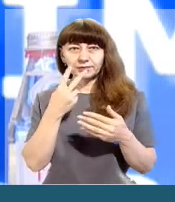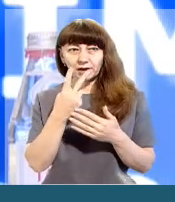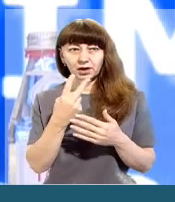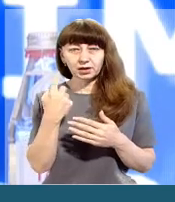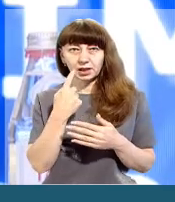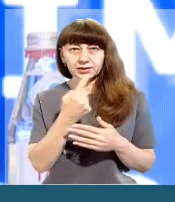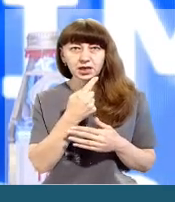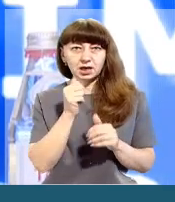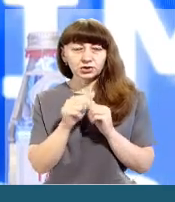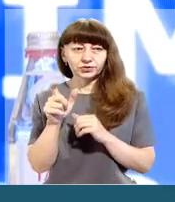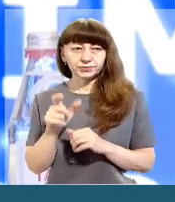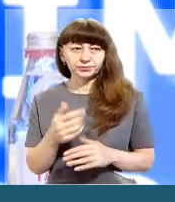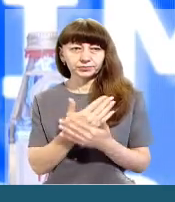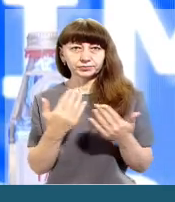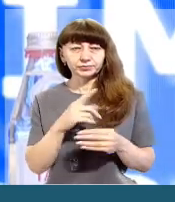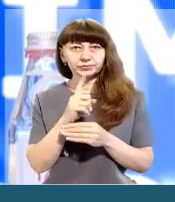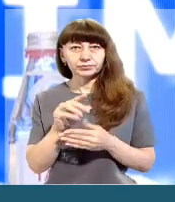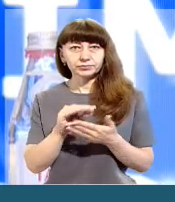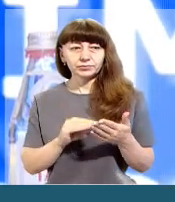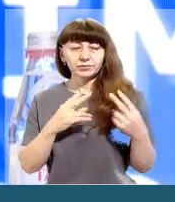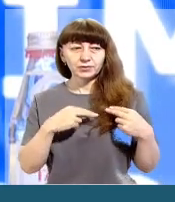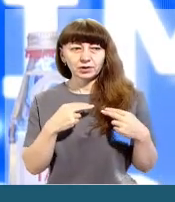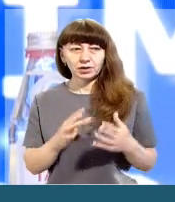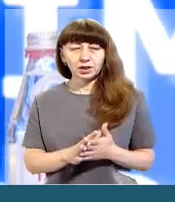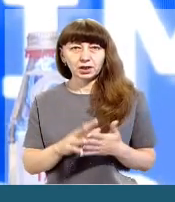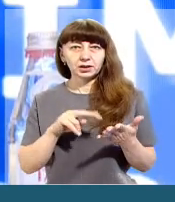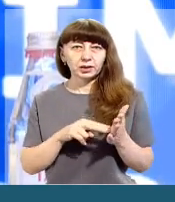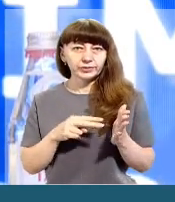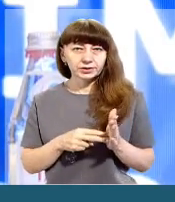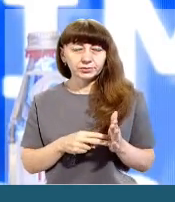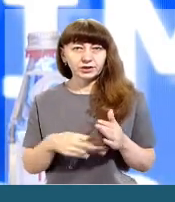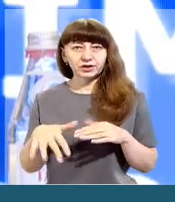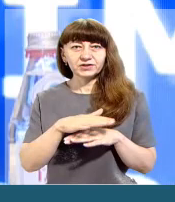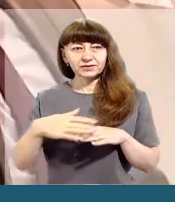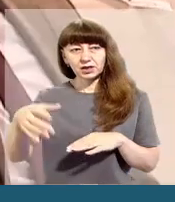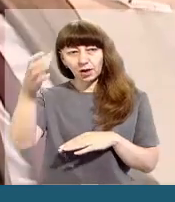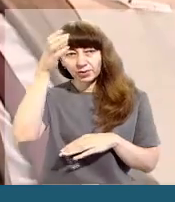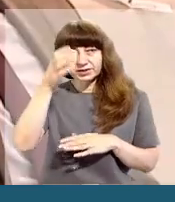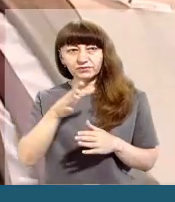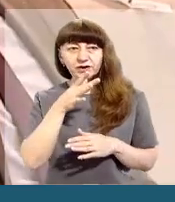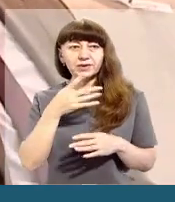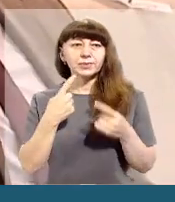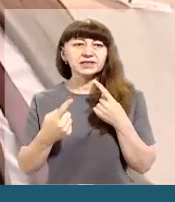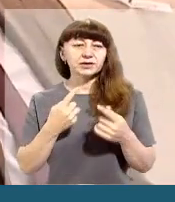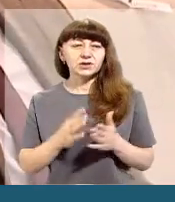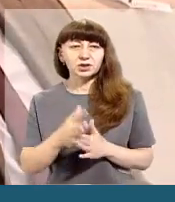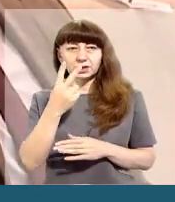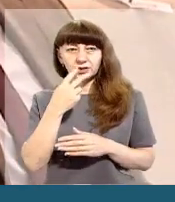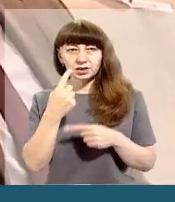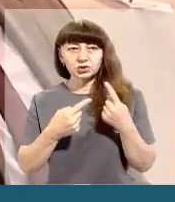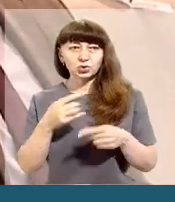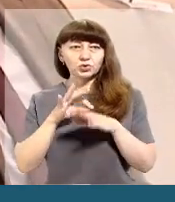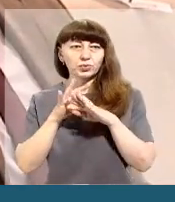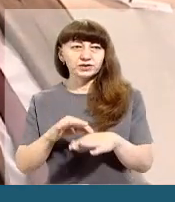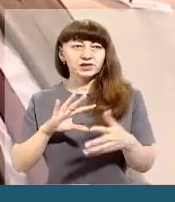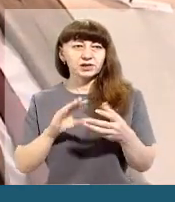глазах. И мы должны работать на перспективу, в том числе и в сфере образования. В ходе совещания традиционно